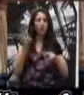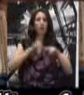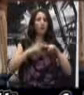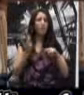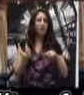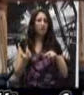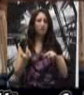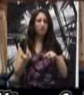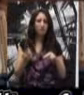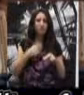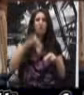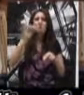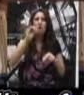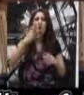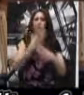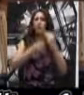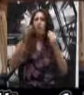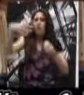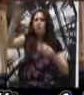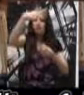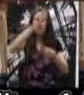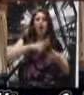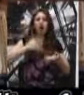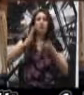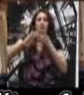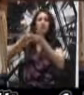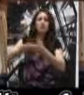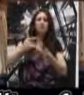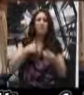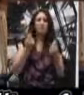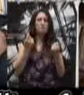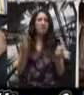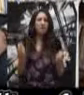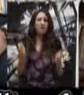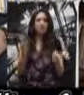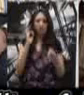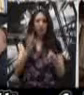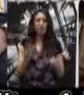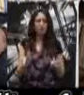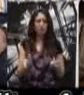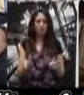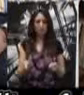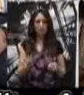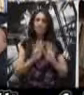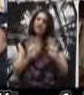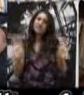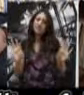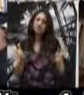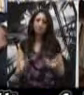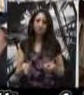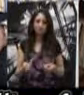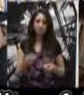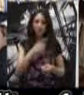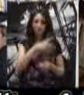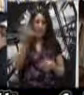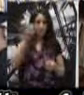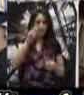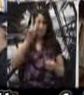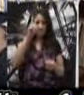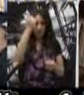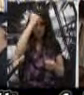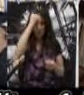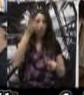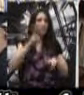وبعدين؟ وانا كان كل منايا ان انا عاوزه اجهزهم عشان احنا يعني حالتنا ما تسمحش بكده. وبعدين؟ بس. خدت حاجات ب 7000